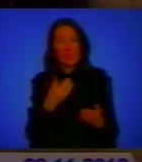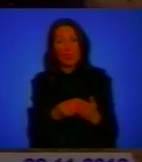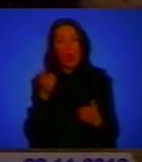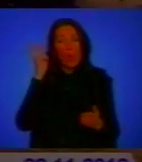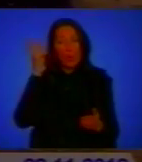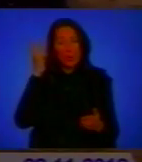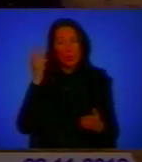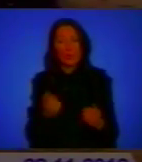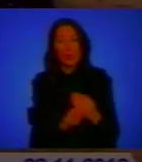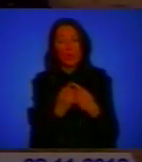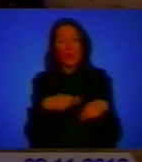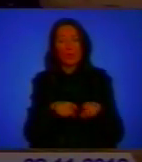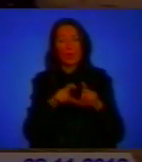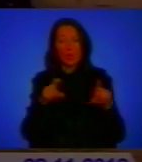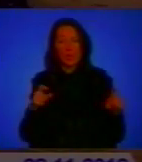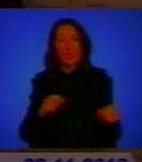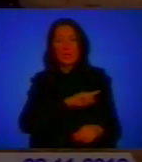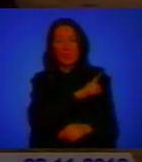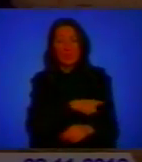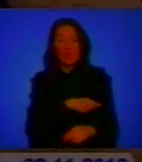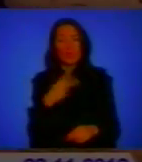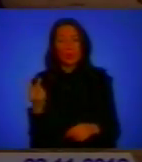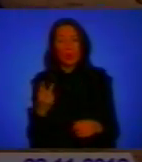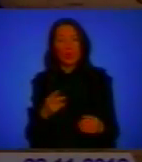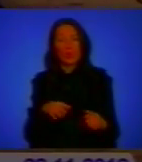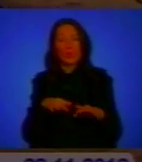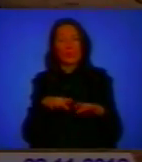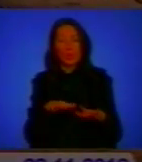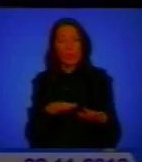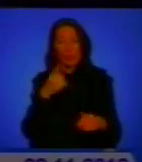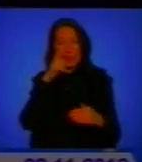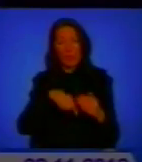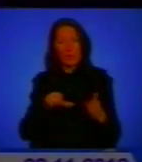зміцнить двосторонню взаємодію, упевнені представники обох країн.